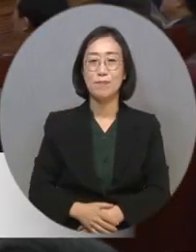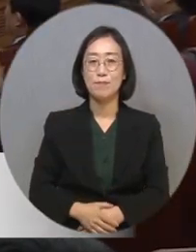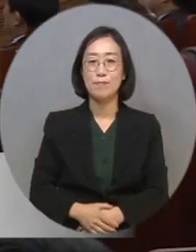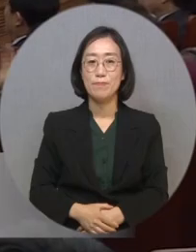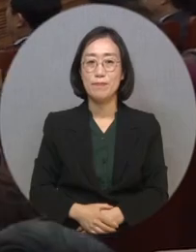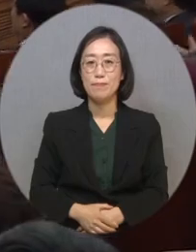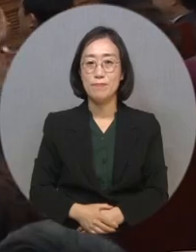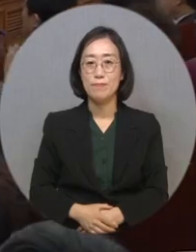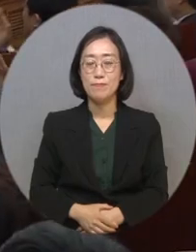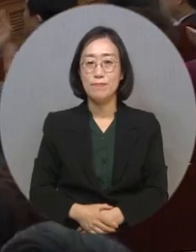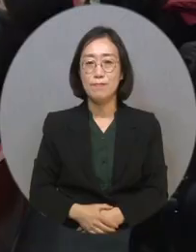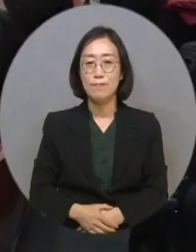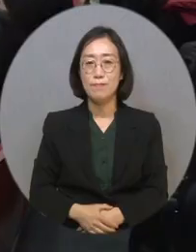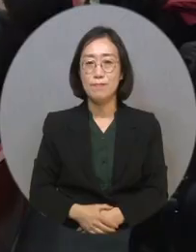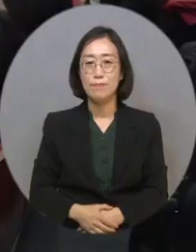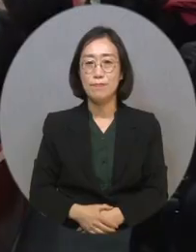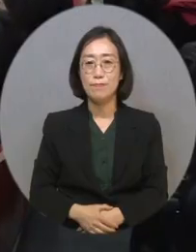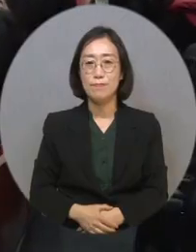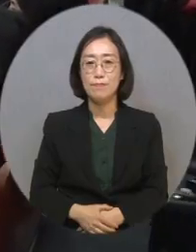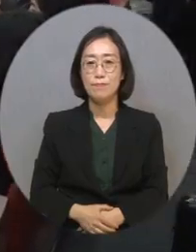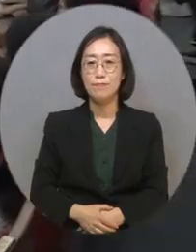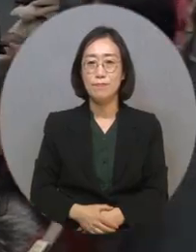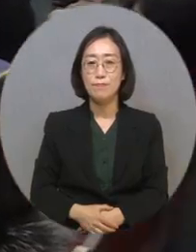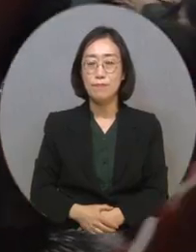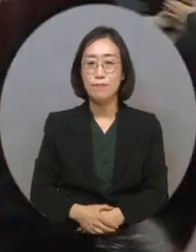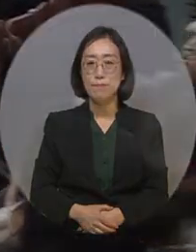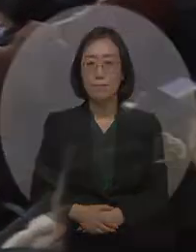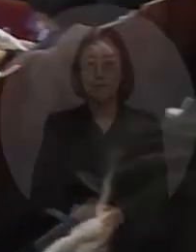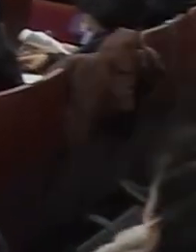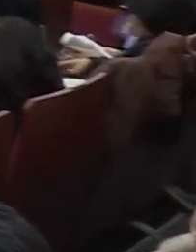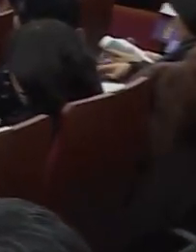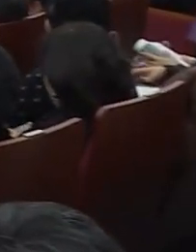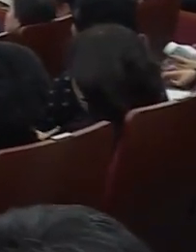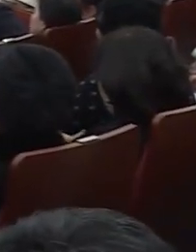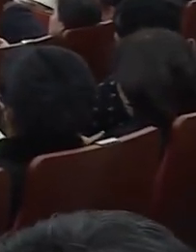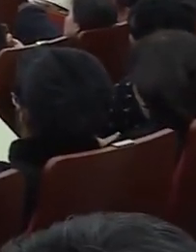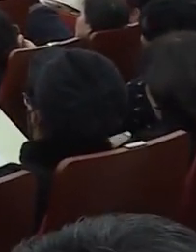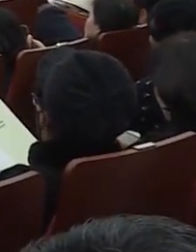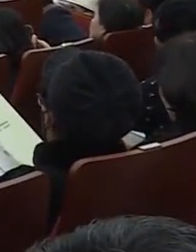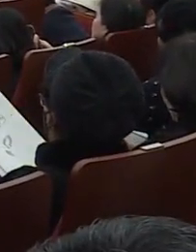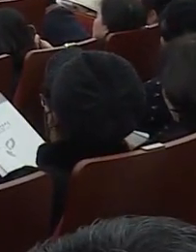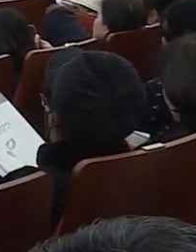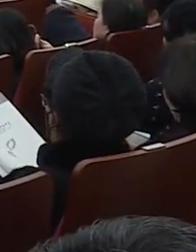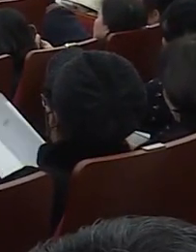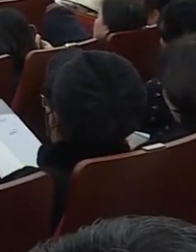감사합니다. 복지TV 뉴스 김은별입니다.